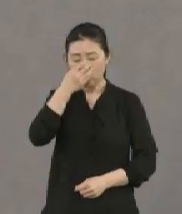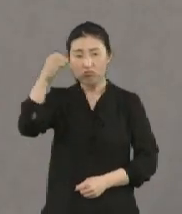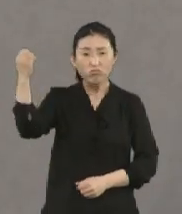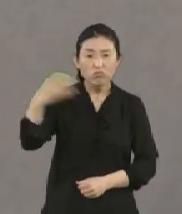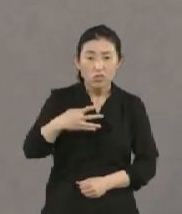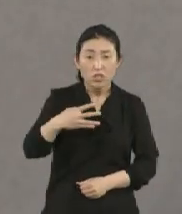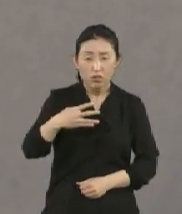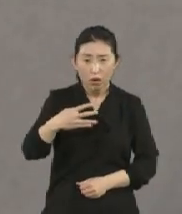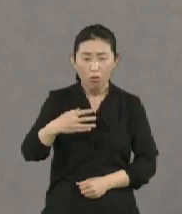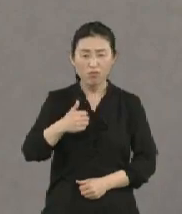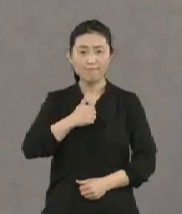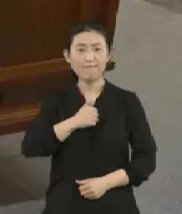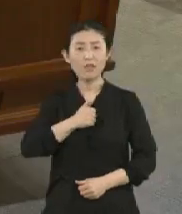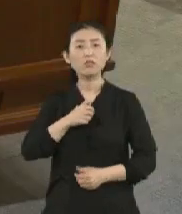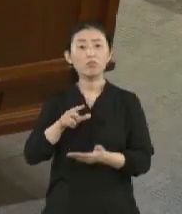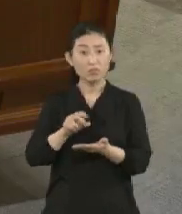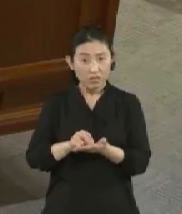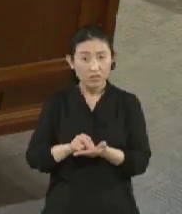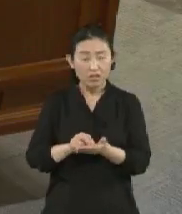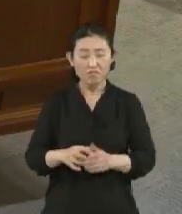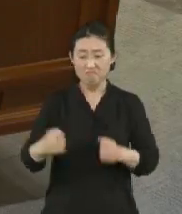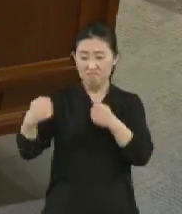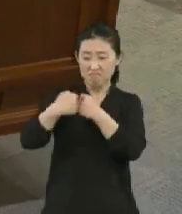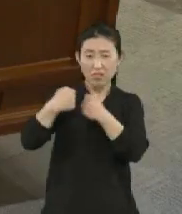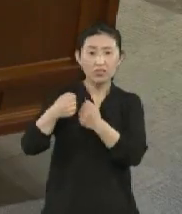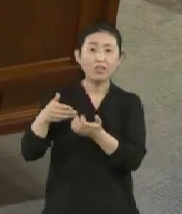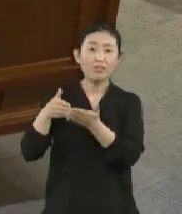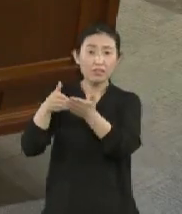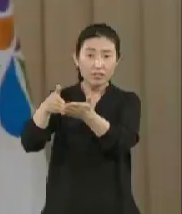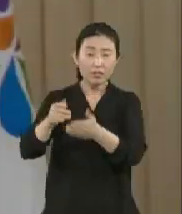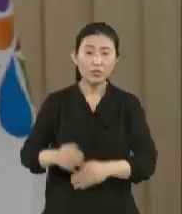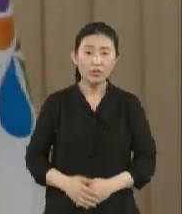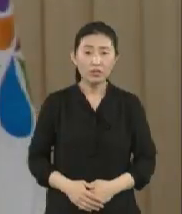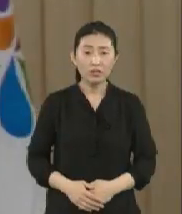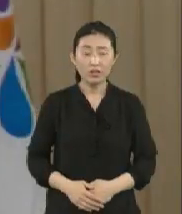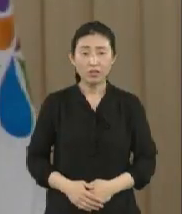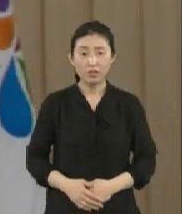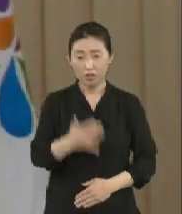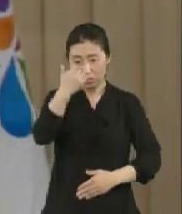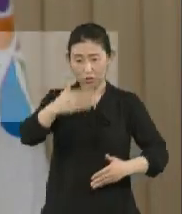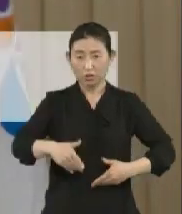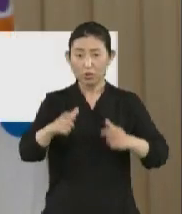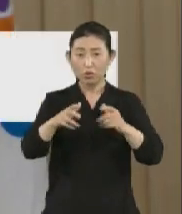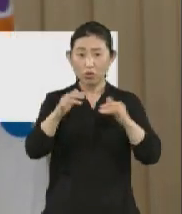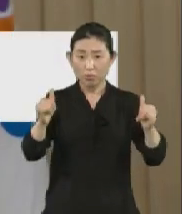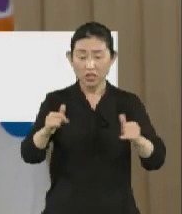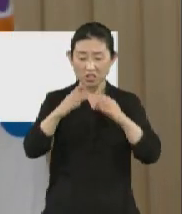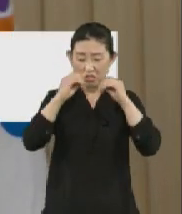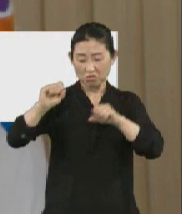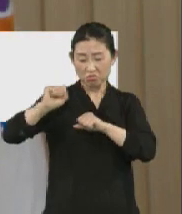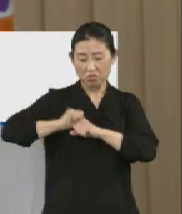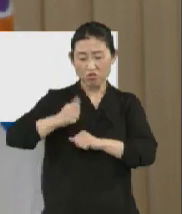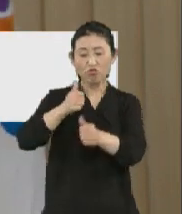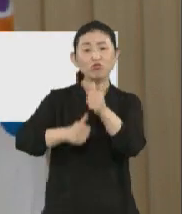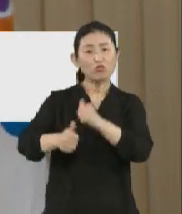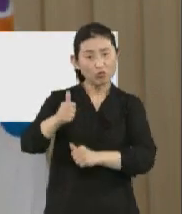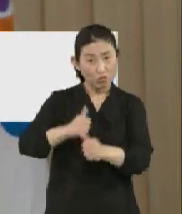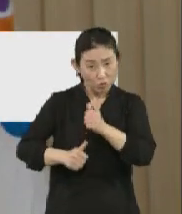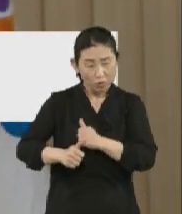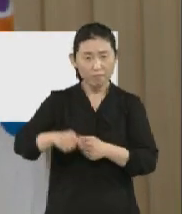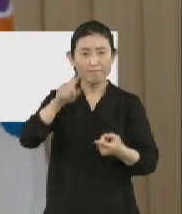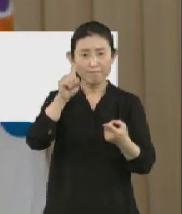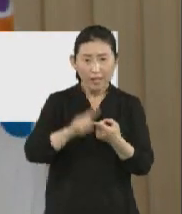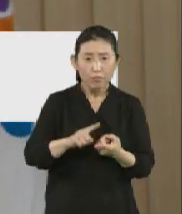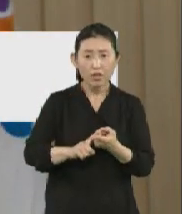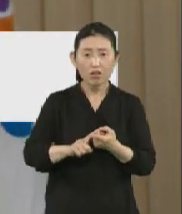행위라며 국민 자존심의 차원에서 맞서라고 주문했습니다. 충청남도 돌면은 충무공의 후예입니다. 이순신 장군의